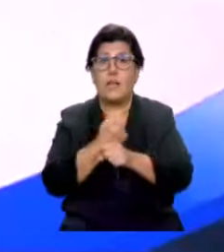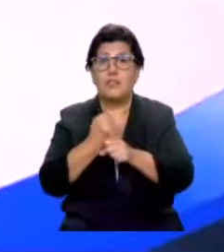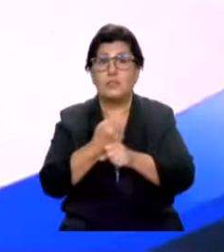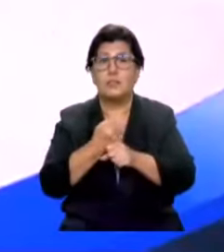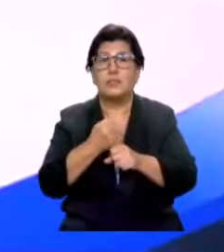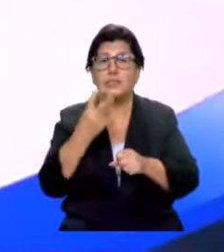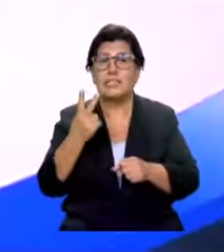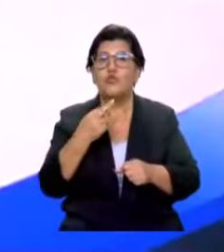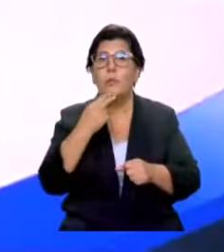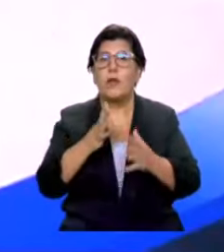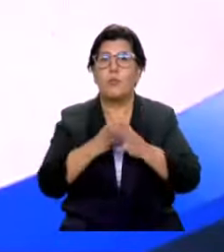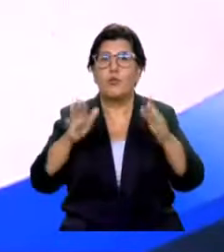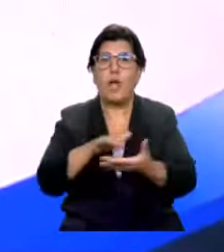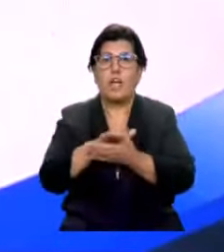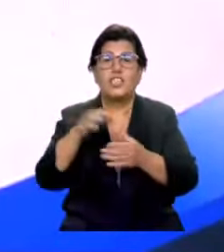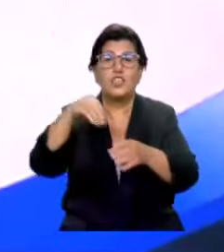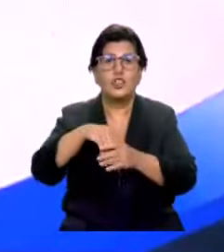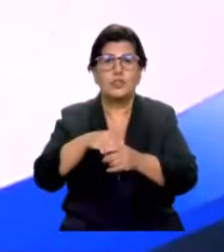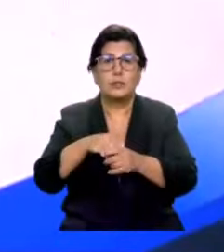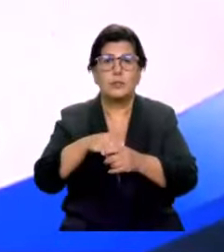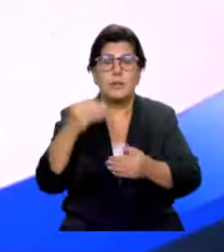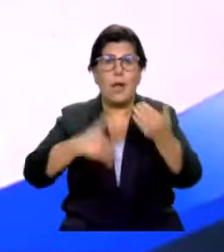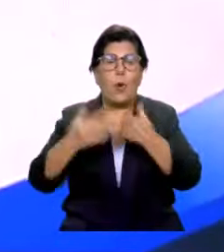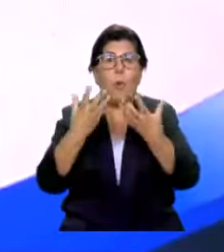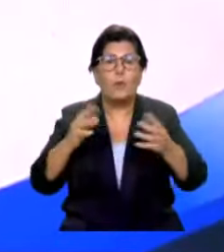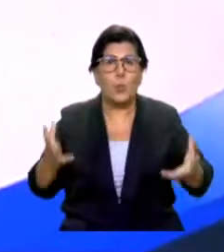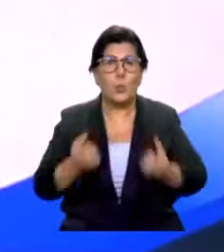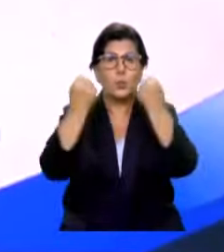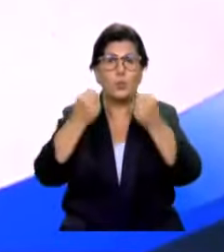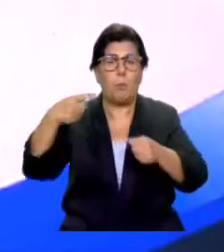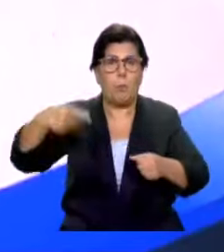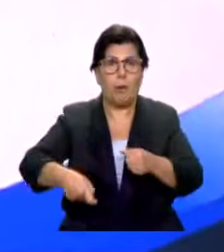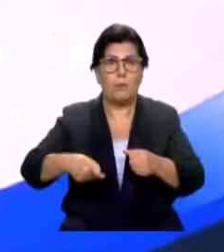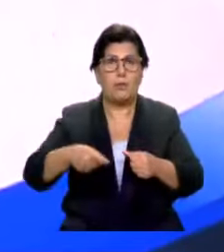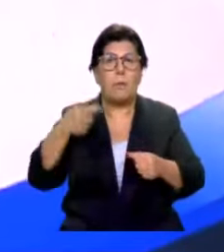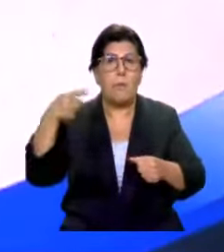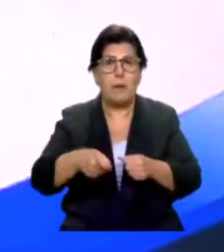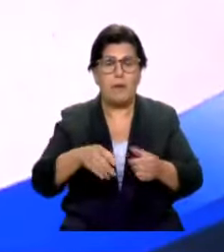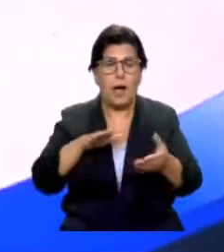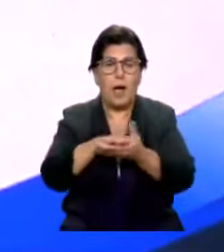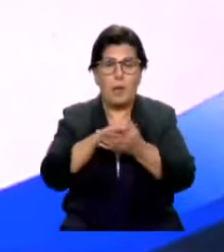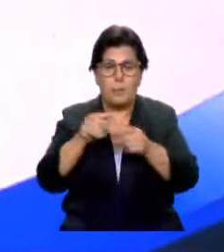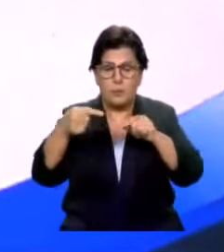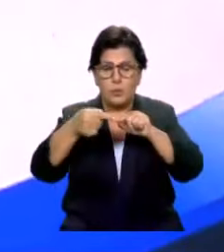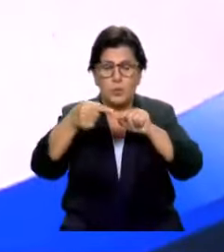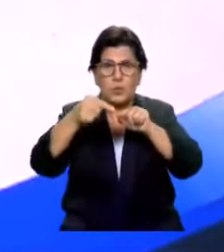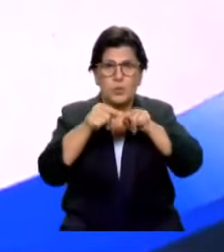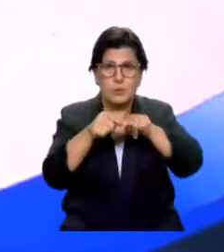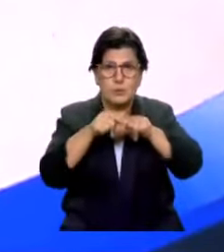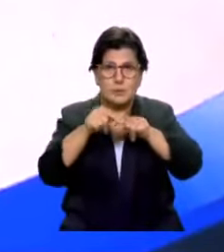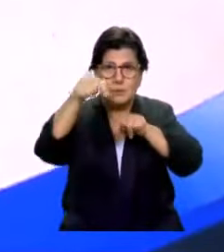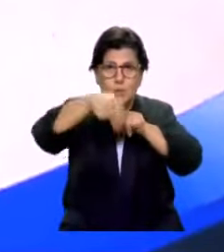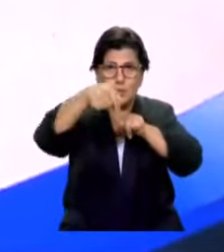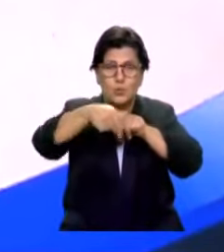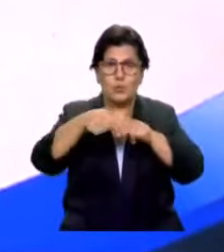Demir aş 2 numara büyük ayakkabı giydiği için yara almadan kurtuldu o saldırıdan Çünkü mermi ayakkabının ucuna isabet etmişti ve